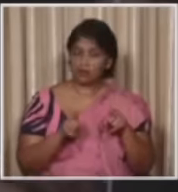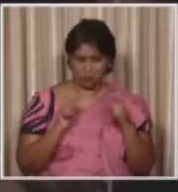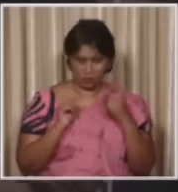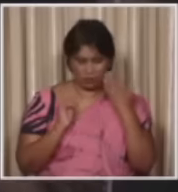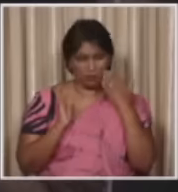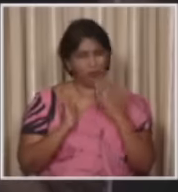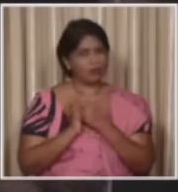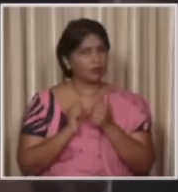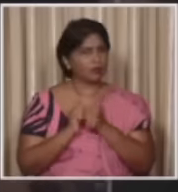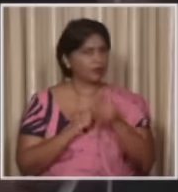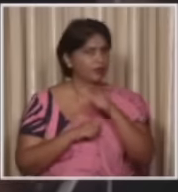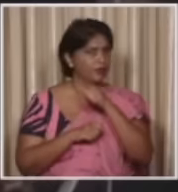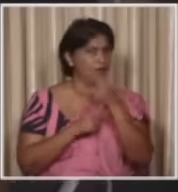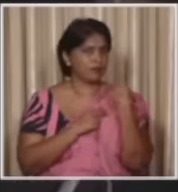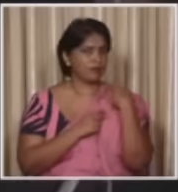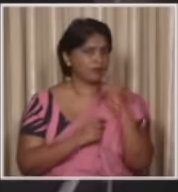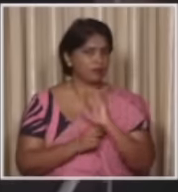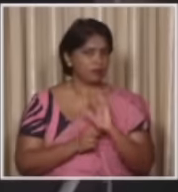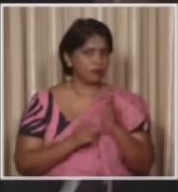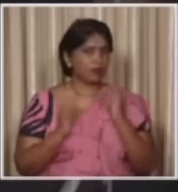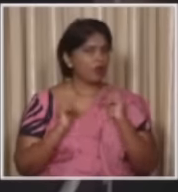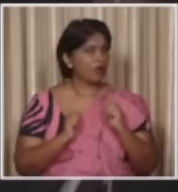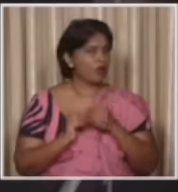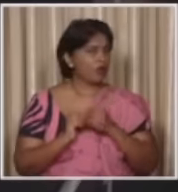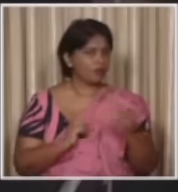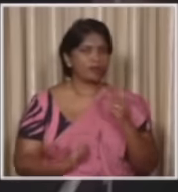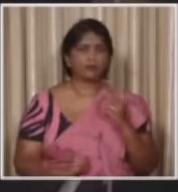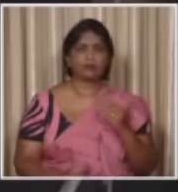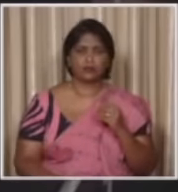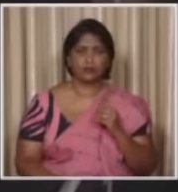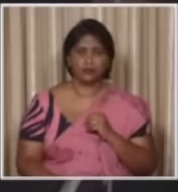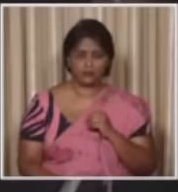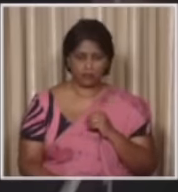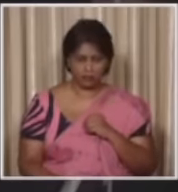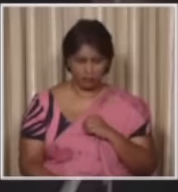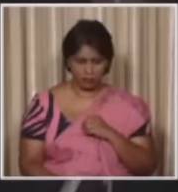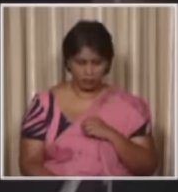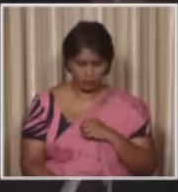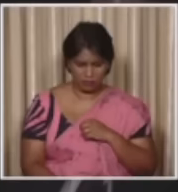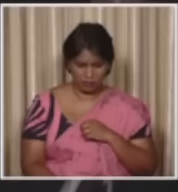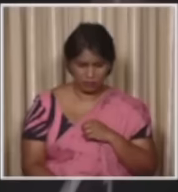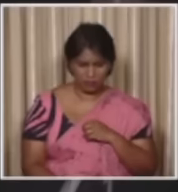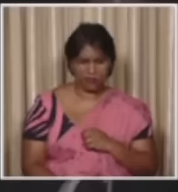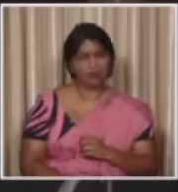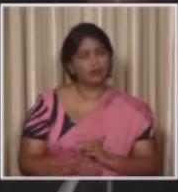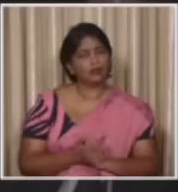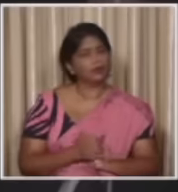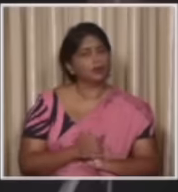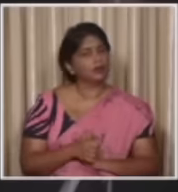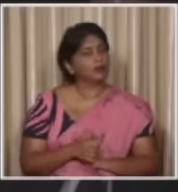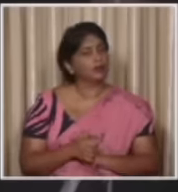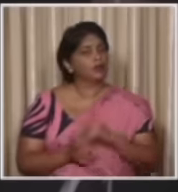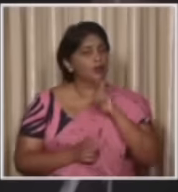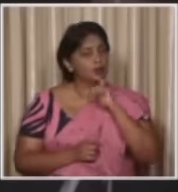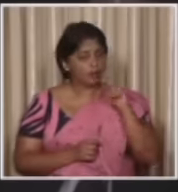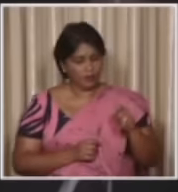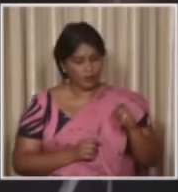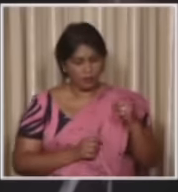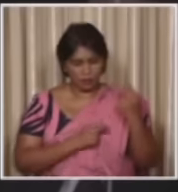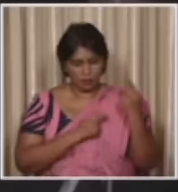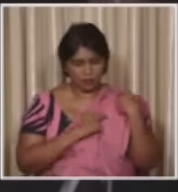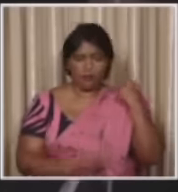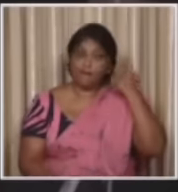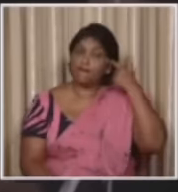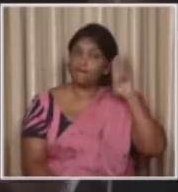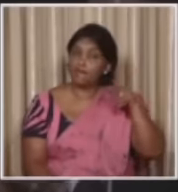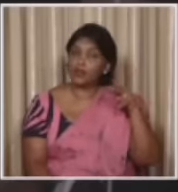ඒක කාර්යයක් නෙවෙයි ඒගොල්ලන්ගේ how can they search for credibility of that particular judge no you can't